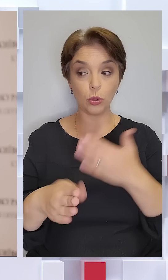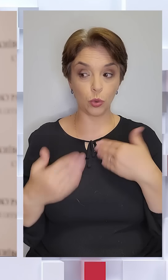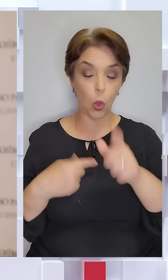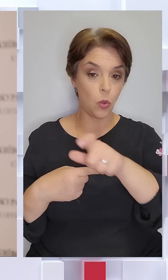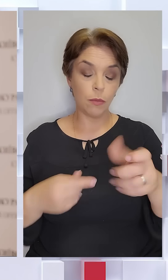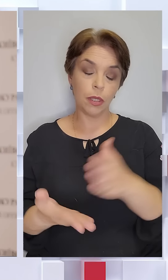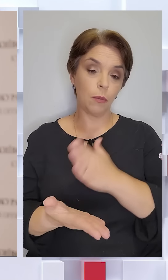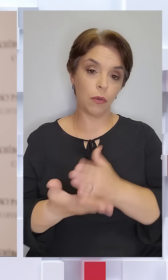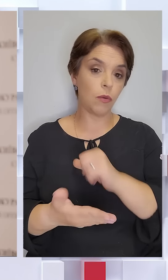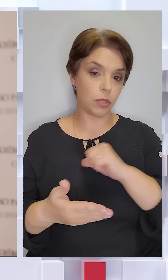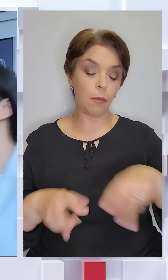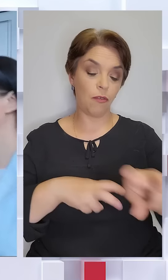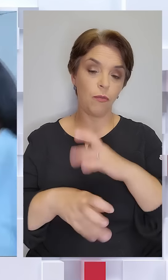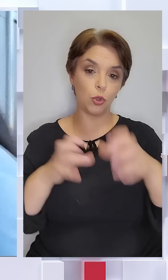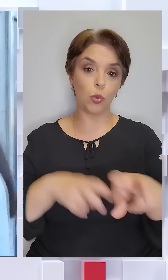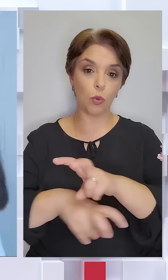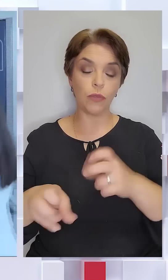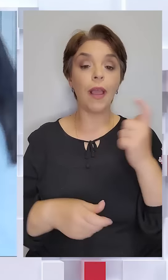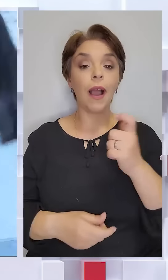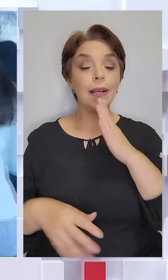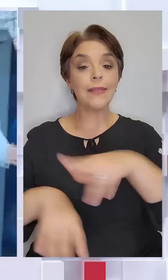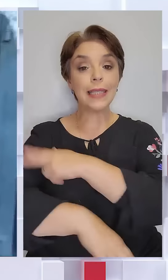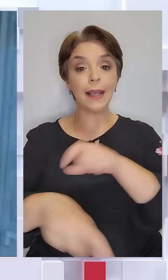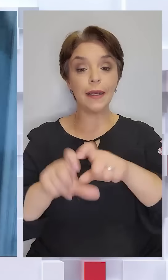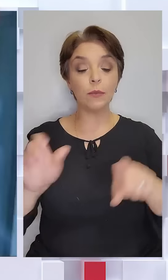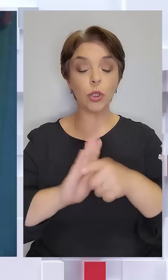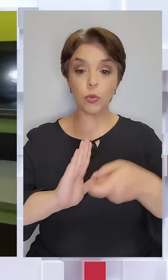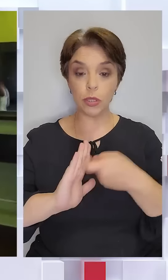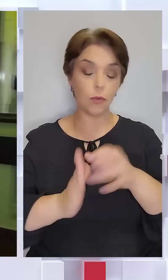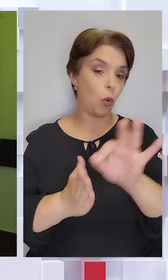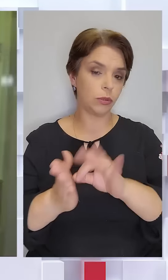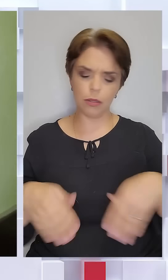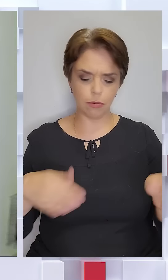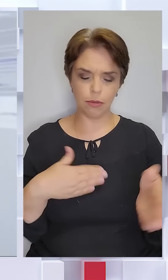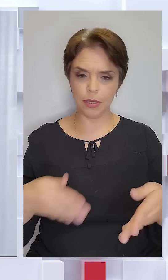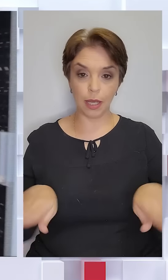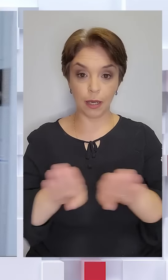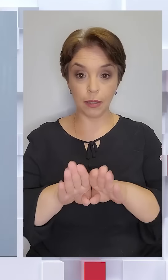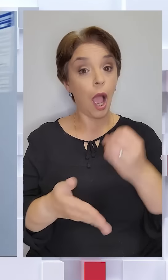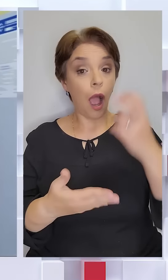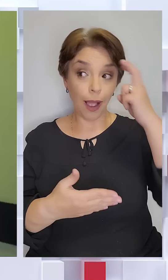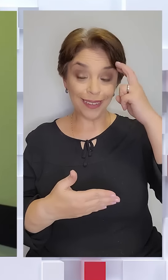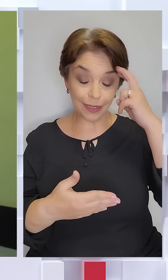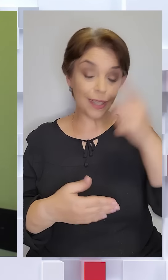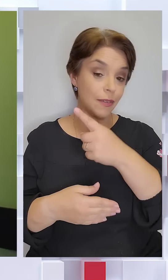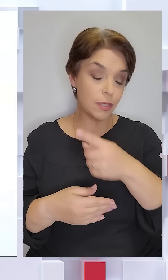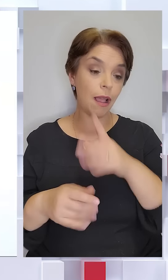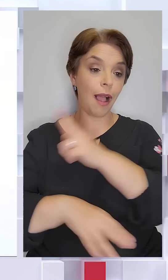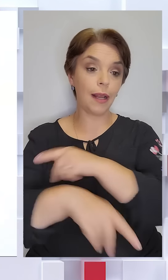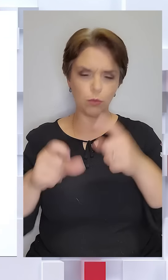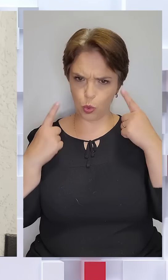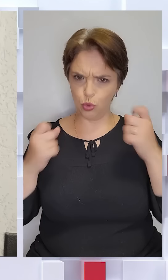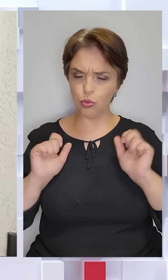які перебувають саме у міжнародному розшуку. 2 харківські клініки на початку слідства одразу закрилися, а столична репродуктивна клініка,